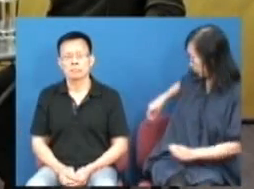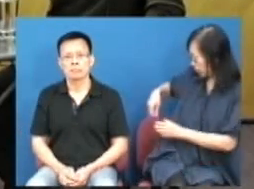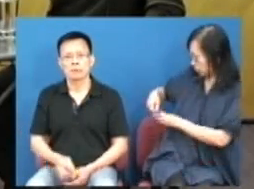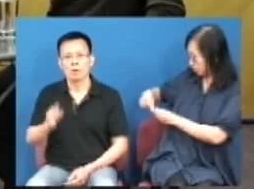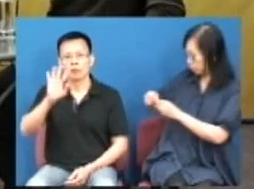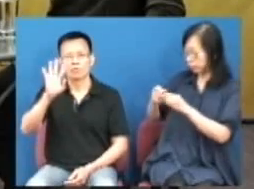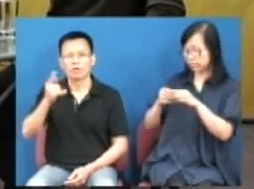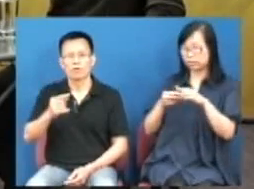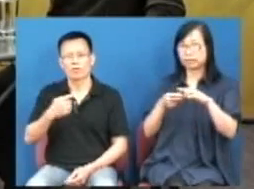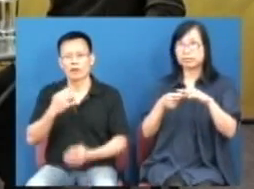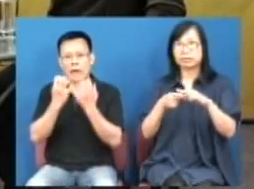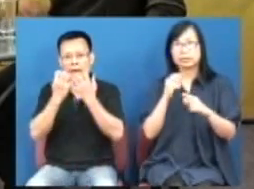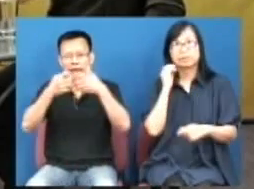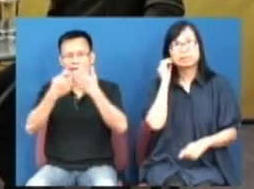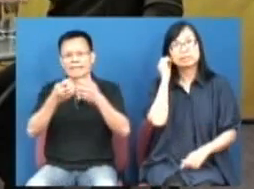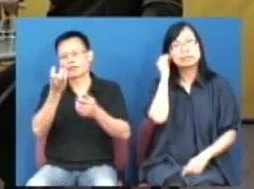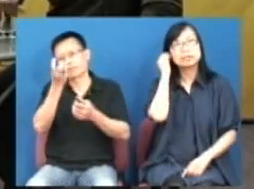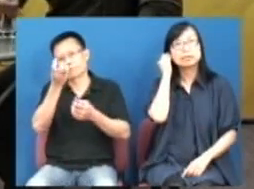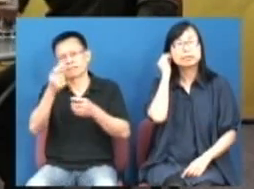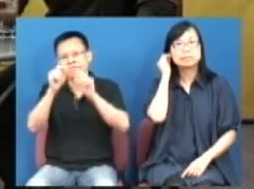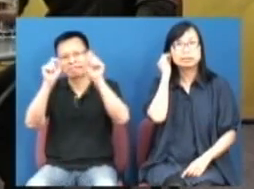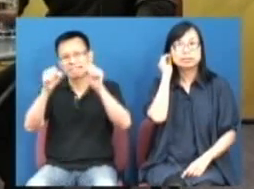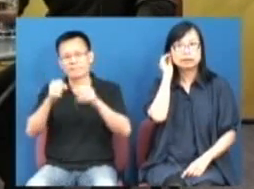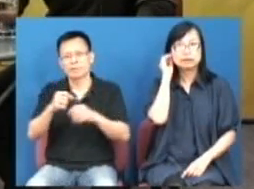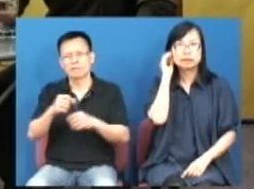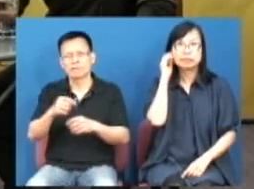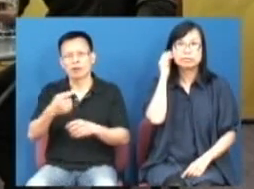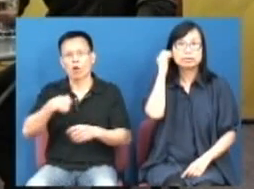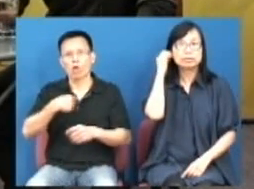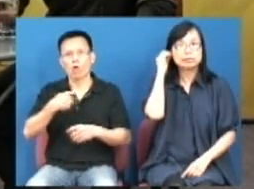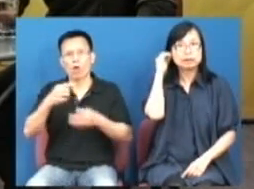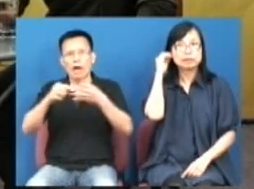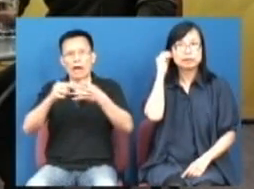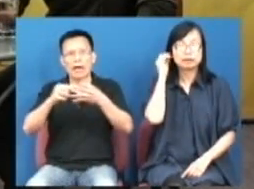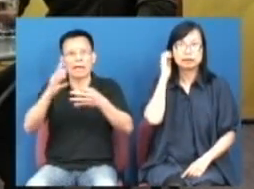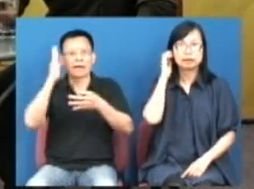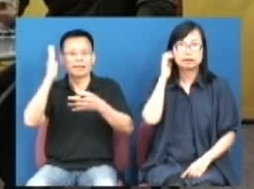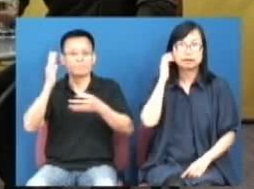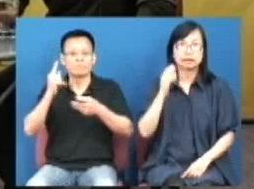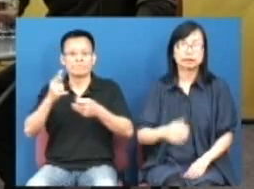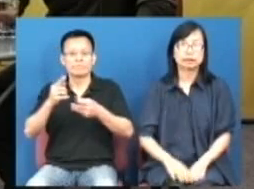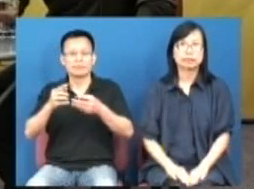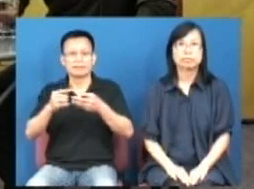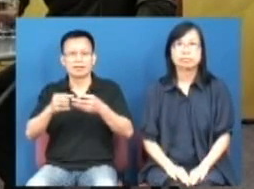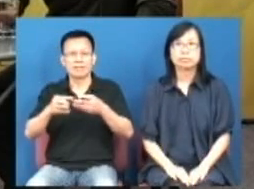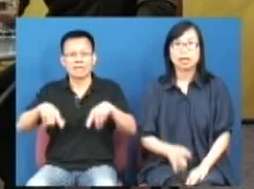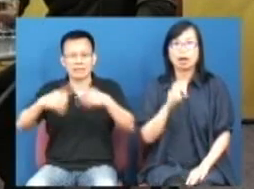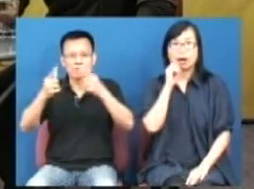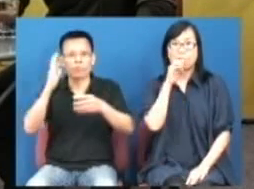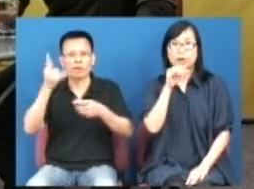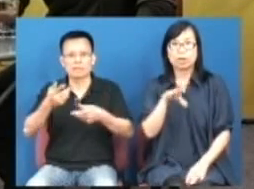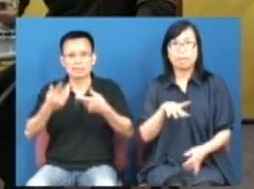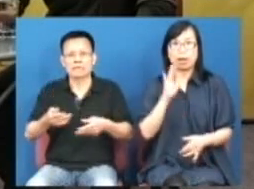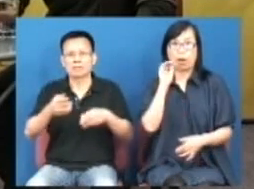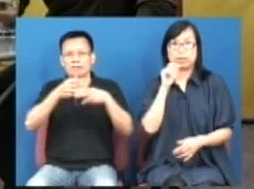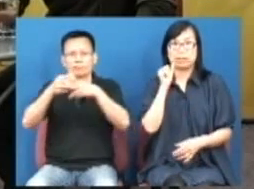我哋係咪啲機械嘅故障啊？ 係， 喂喂，我係林毓華，我哋係家喺呢個 Our TV 度直播緊。 我想問可以播入直播